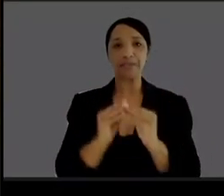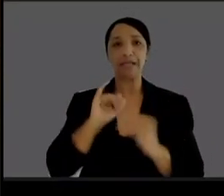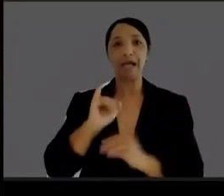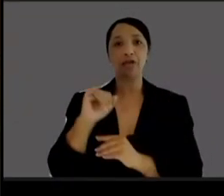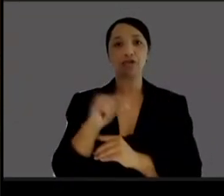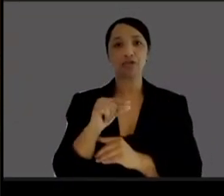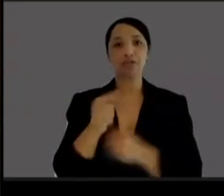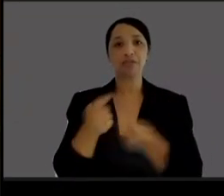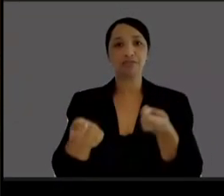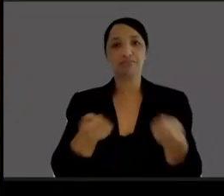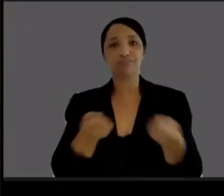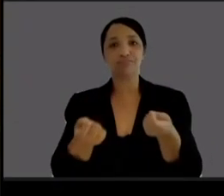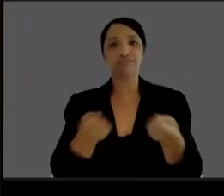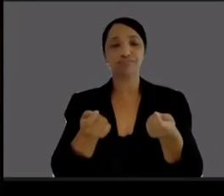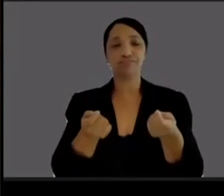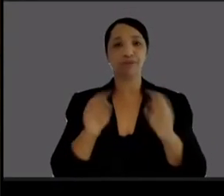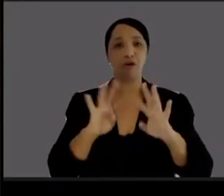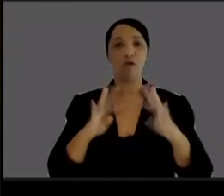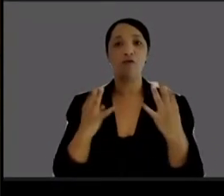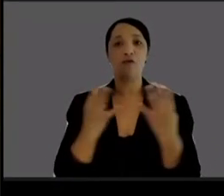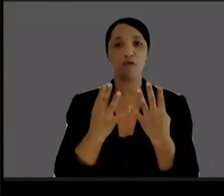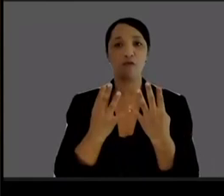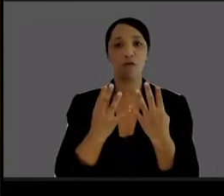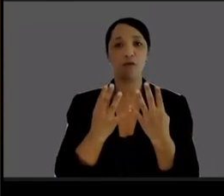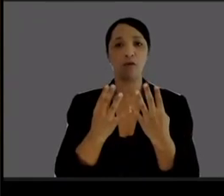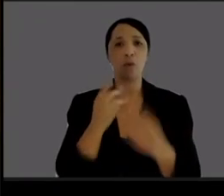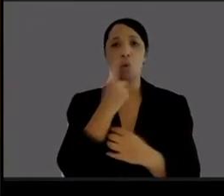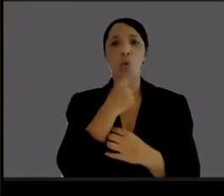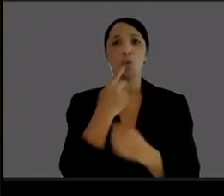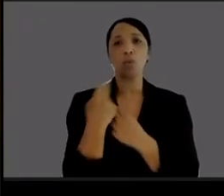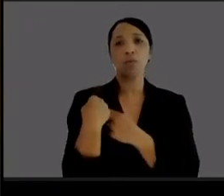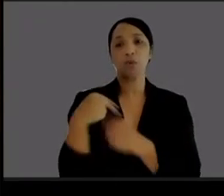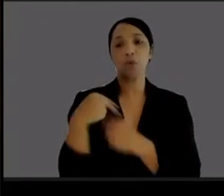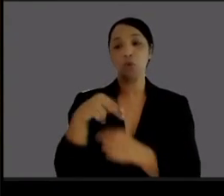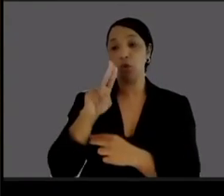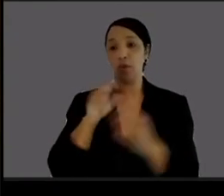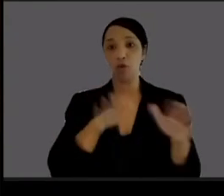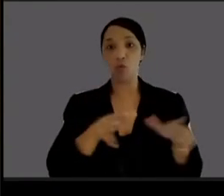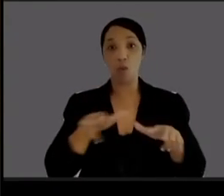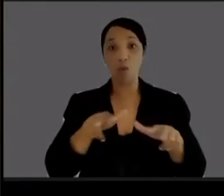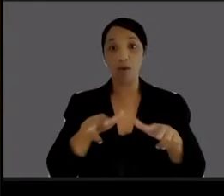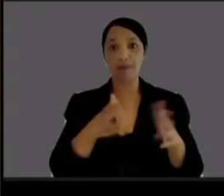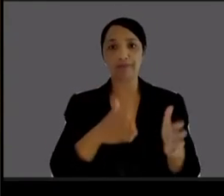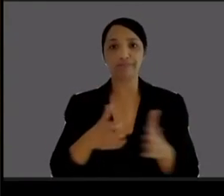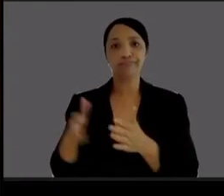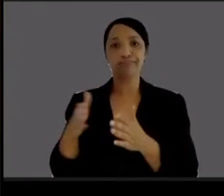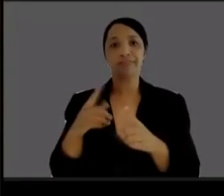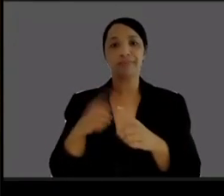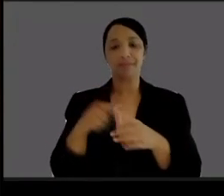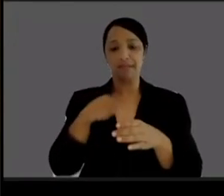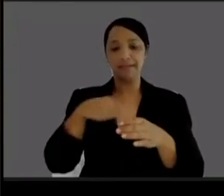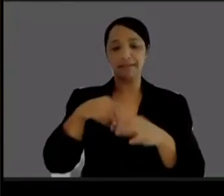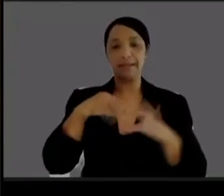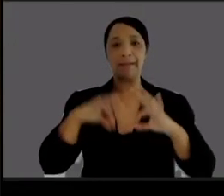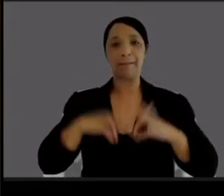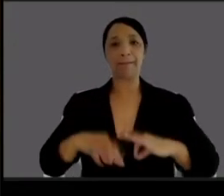インターネットガバナンスフォーラム年時総会にお集まりいただきまして誠にありがとうござい